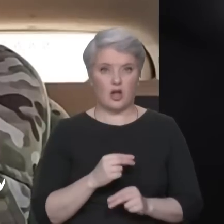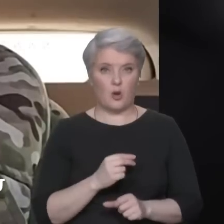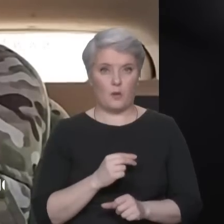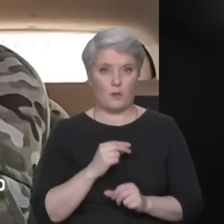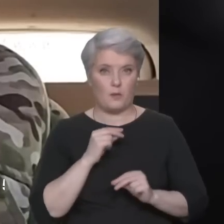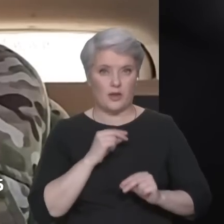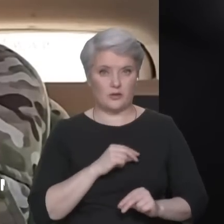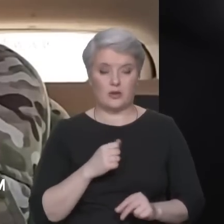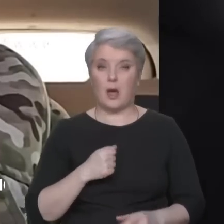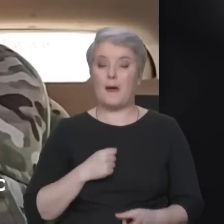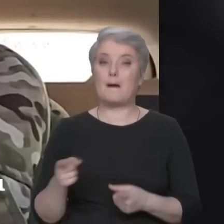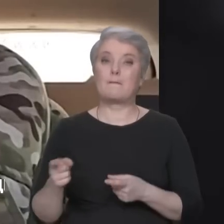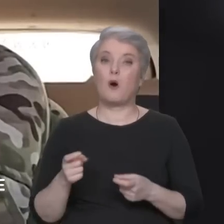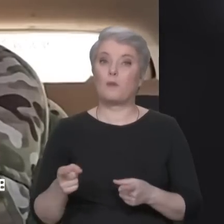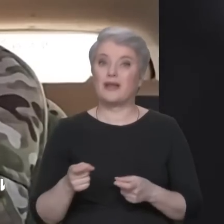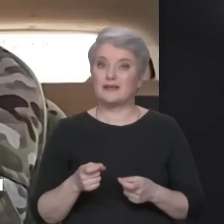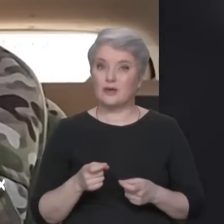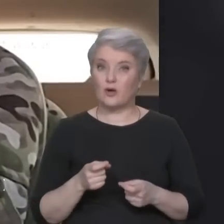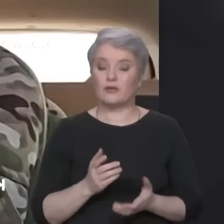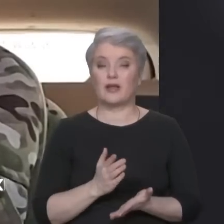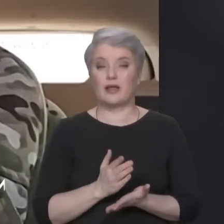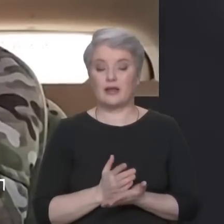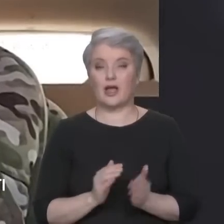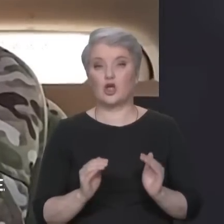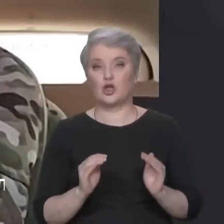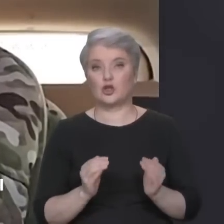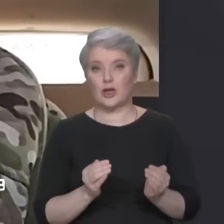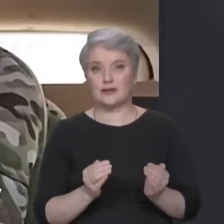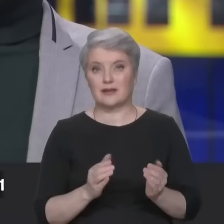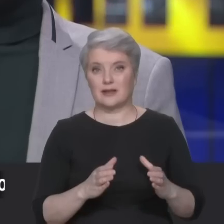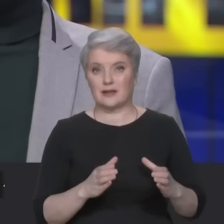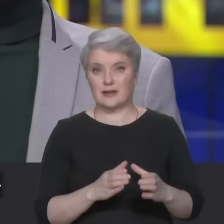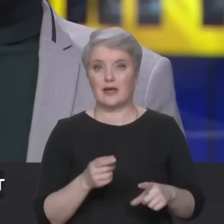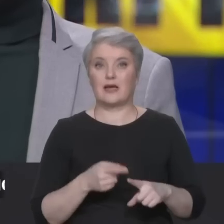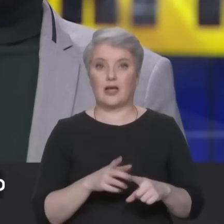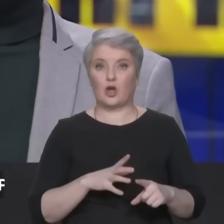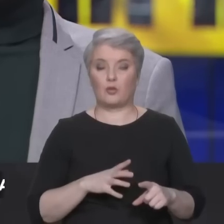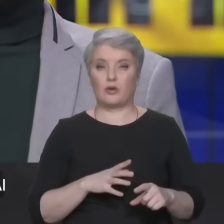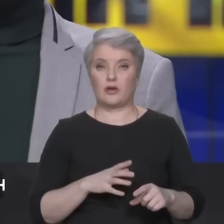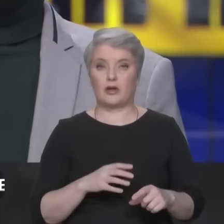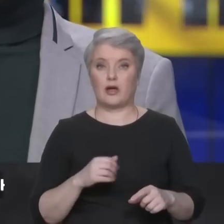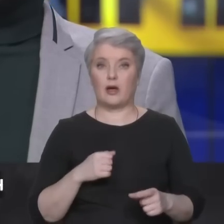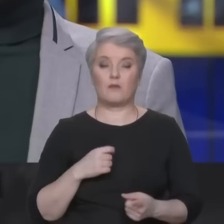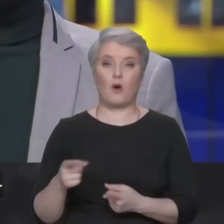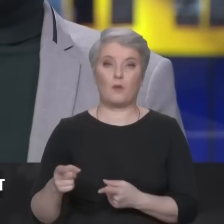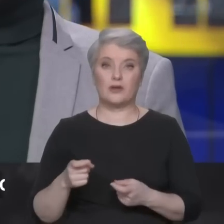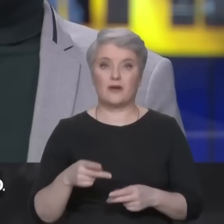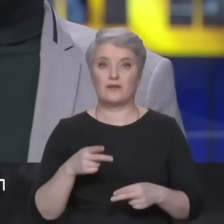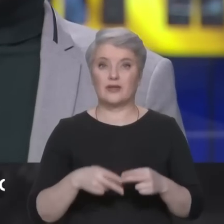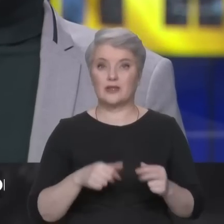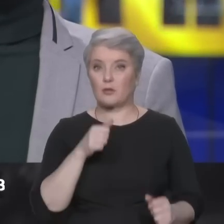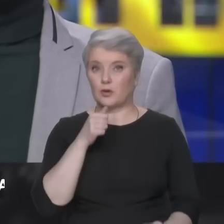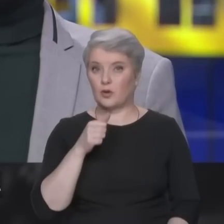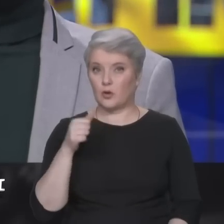стосується мобілізованих, це і є частини, які були мобілізовані наприкінці минулого року, але